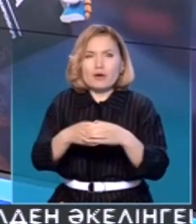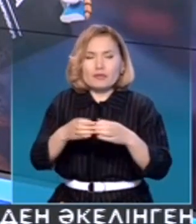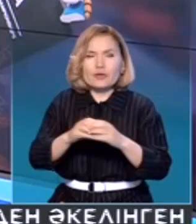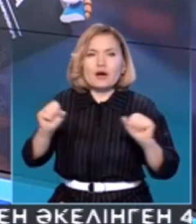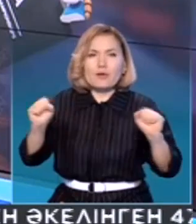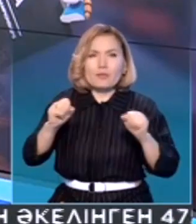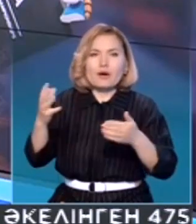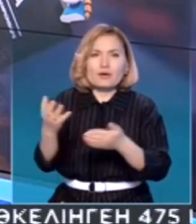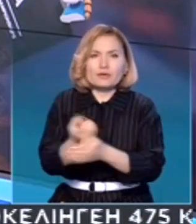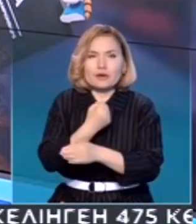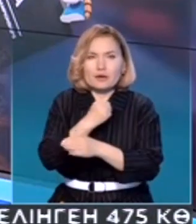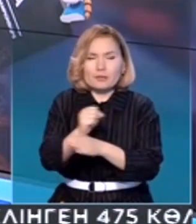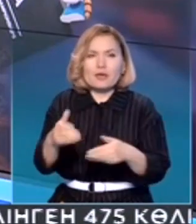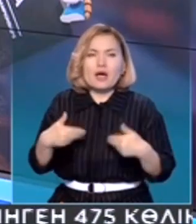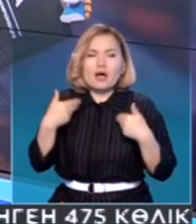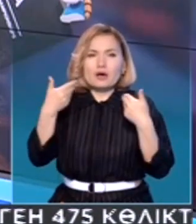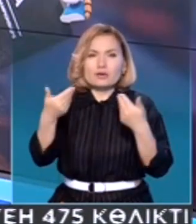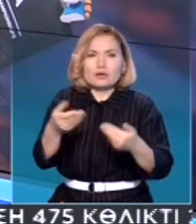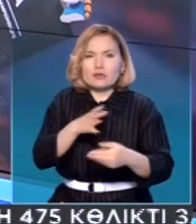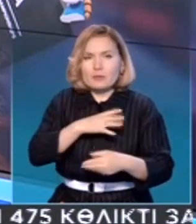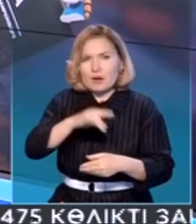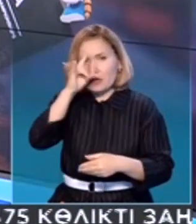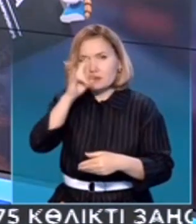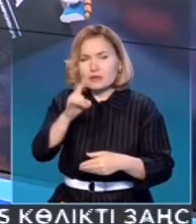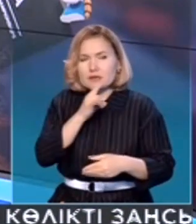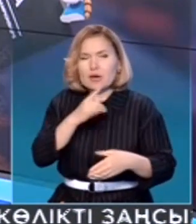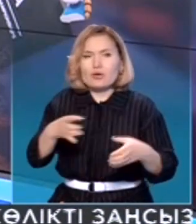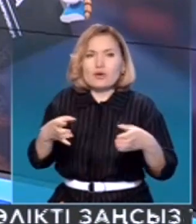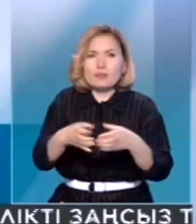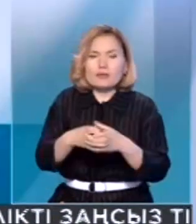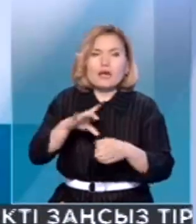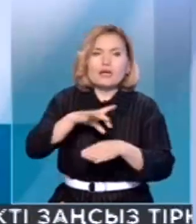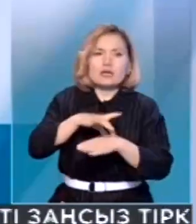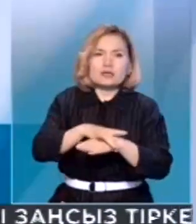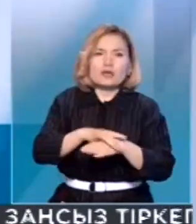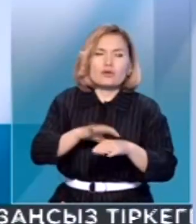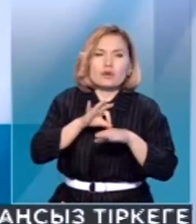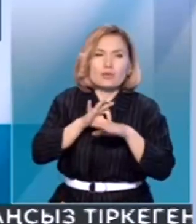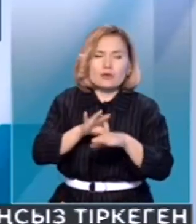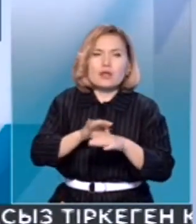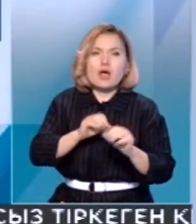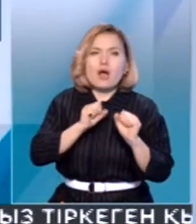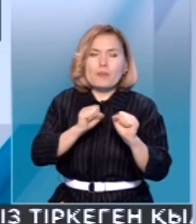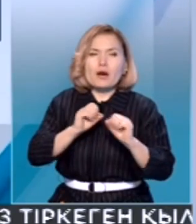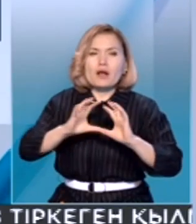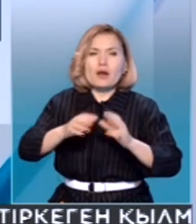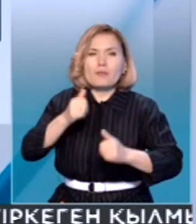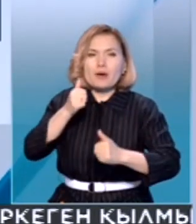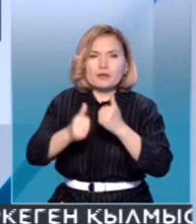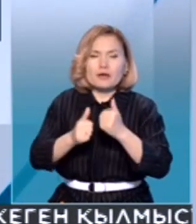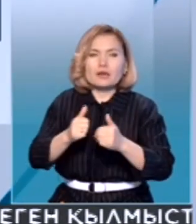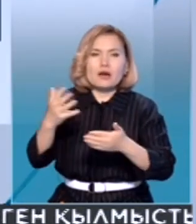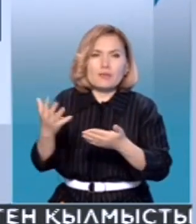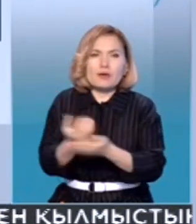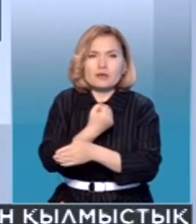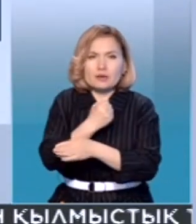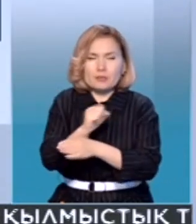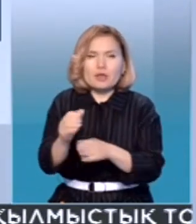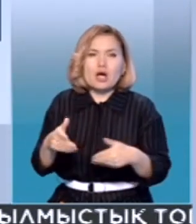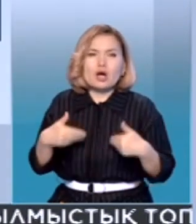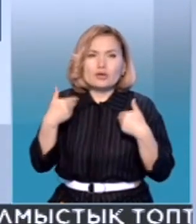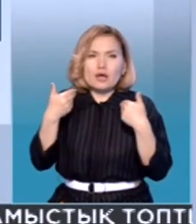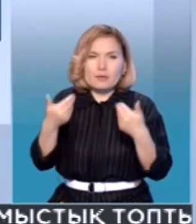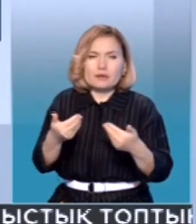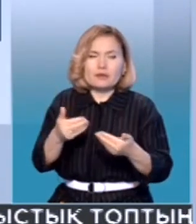Өзбекстандағы өткен дүбірлі додадағы табысымен құттықтады. Қазақстан құрамасын Ташкентте өткен бокстан әлем чемпионатындағы тамаша